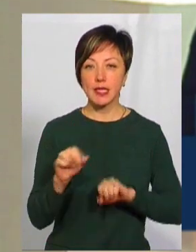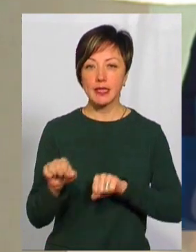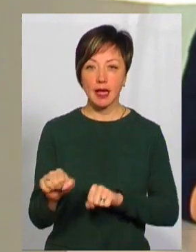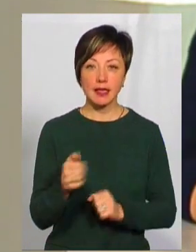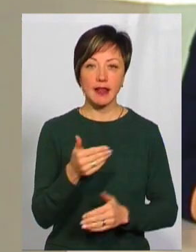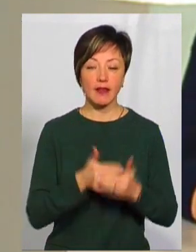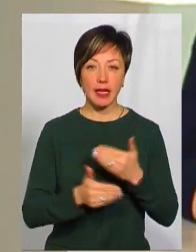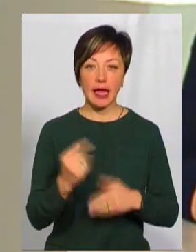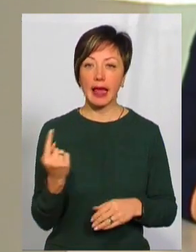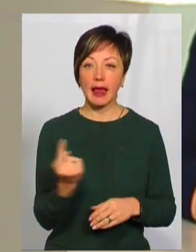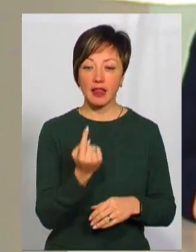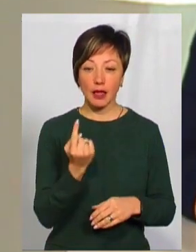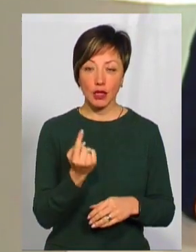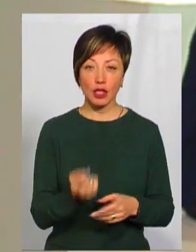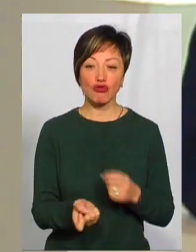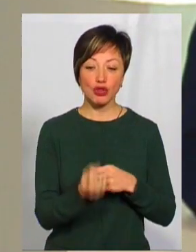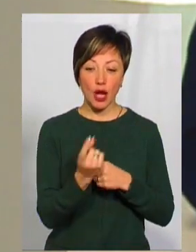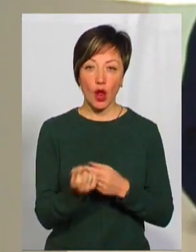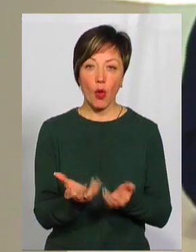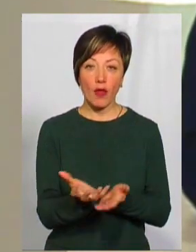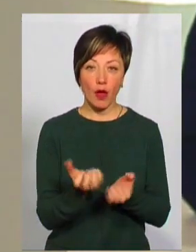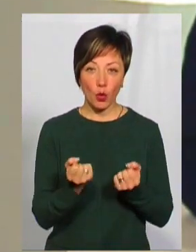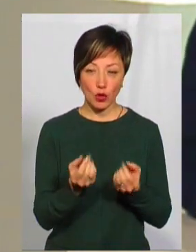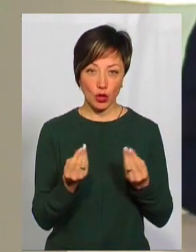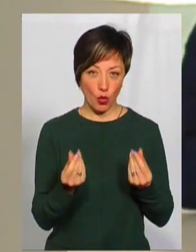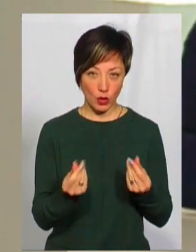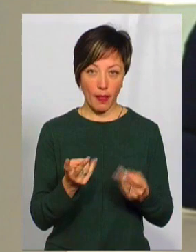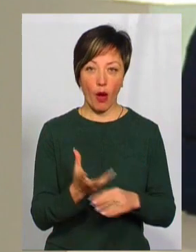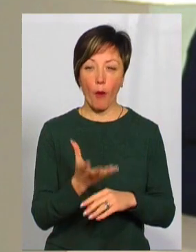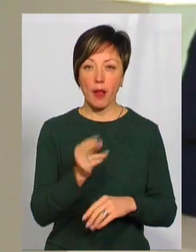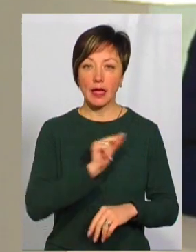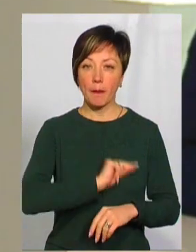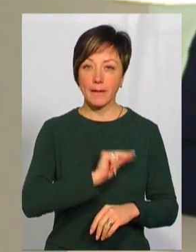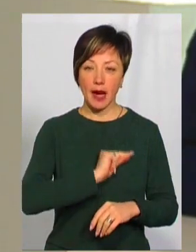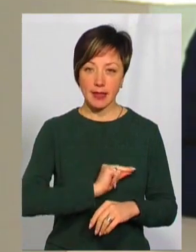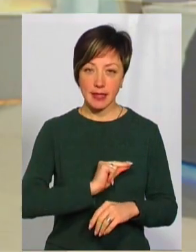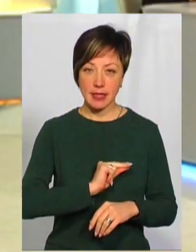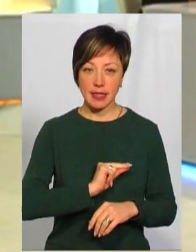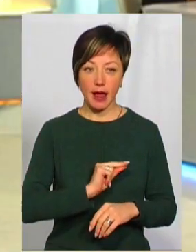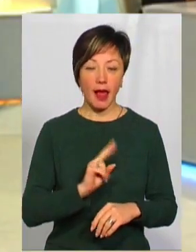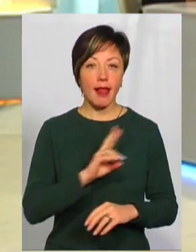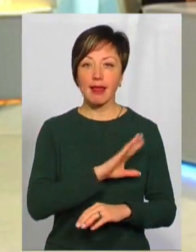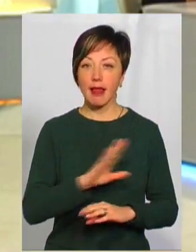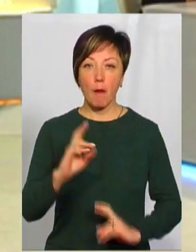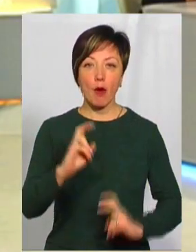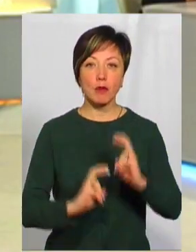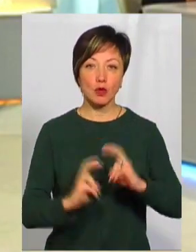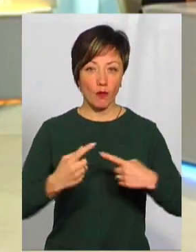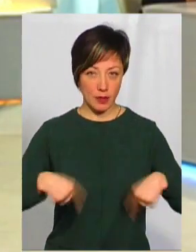захисту інвалідів – єдине джерело надходження коштів на оплату праці непромислової